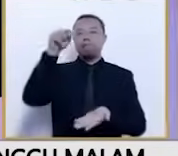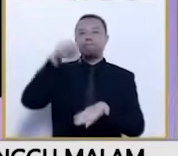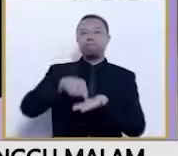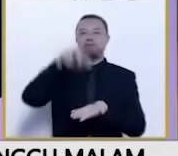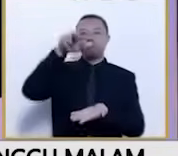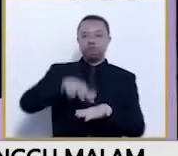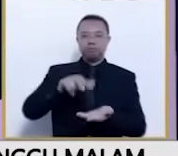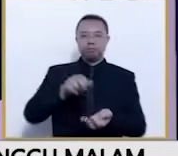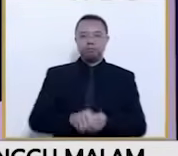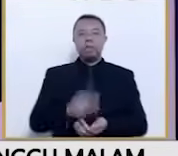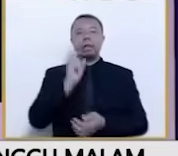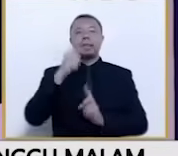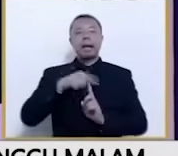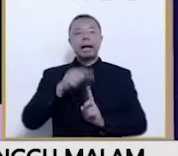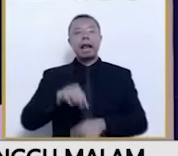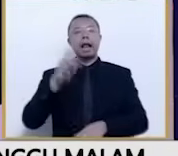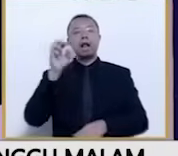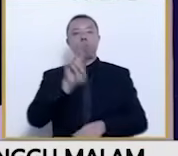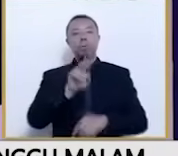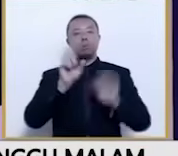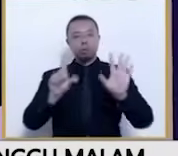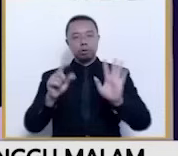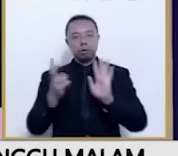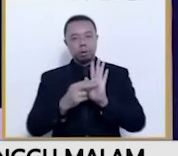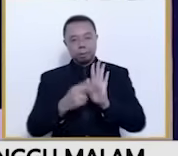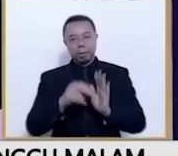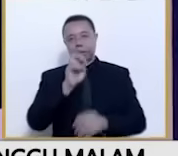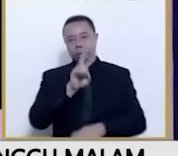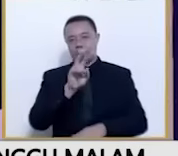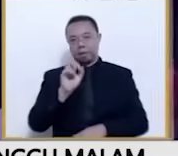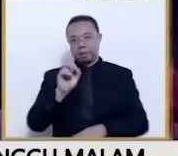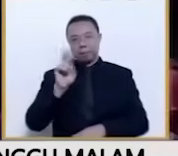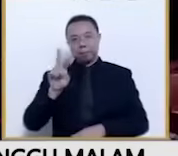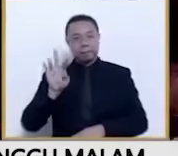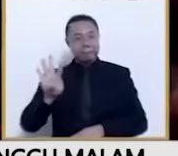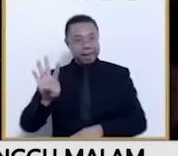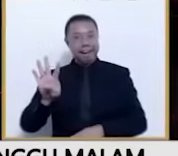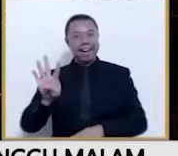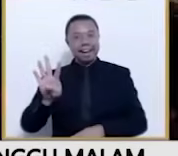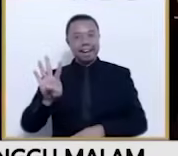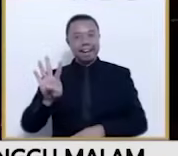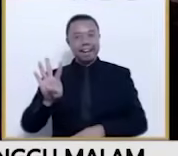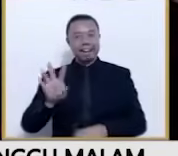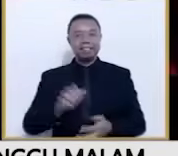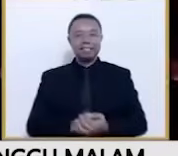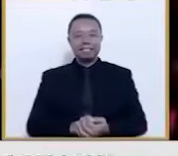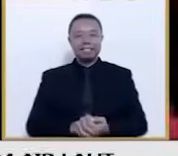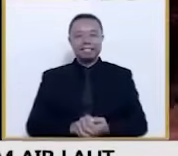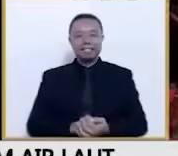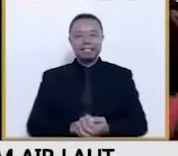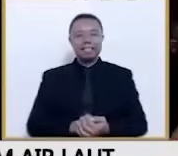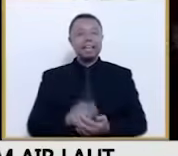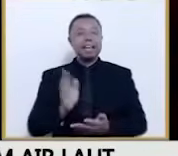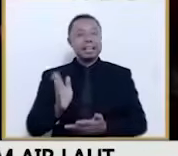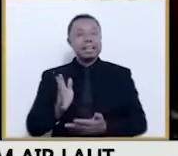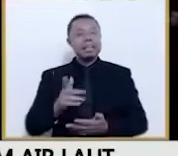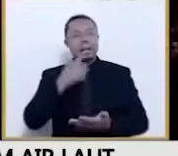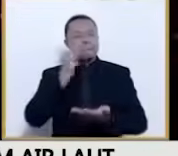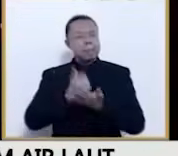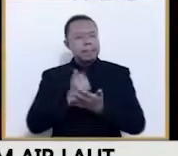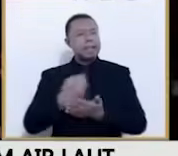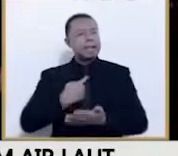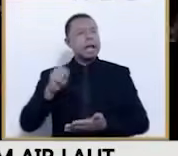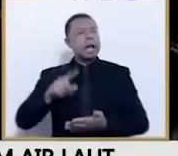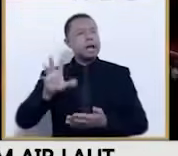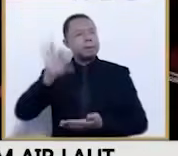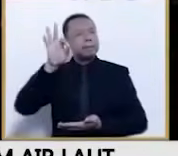menentukan pilihannya pada tanggal 27 November 2024. Keywordnya menentukan pilihan.